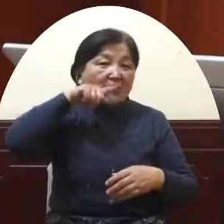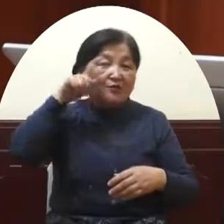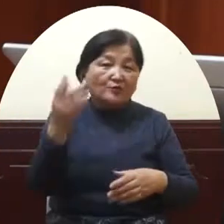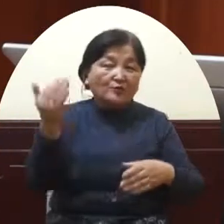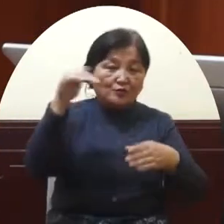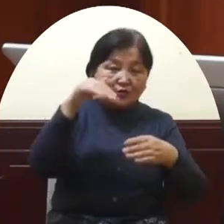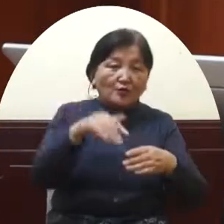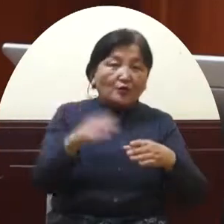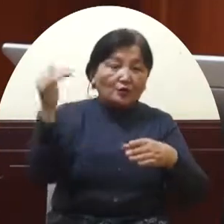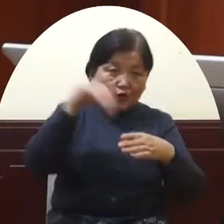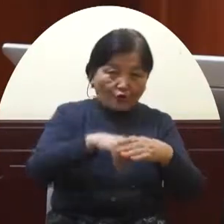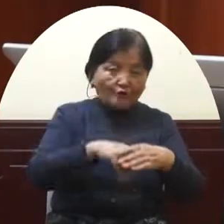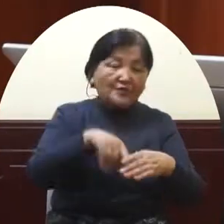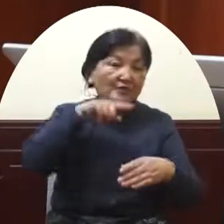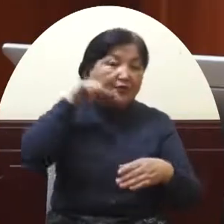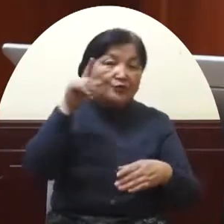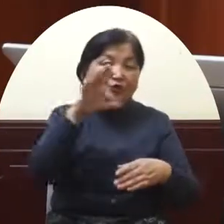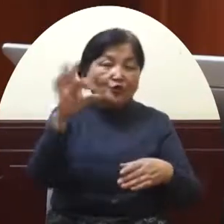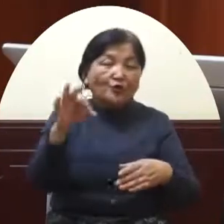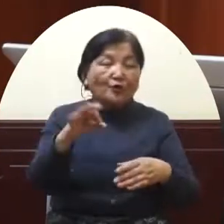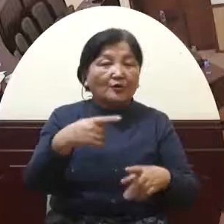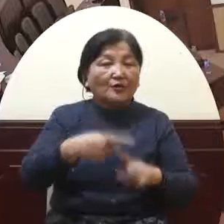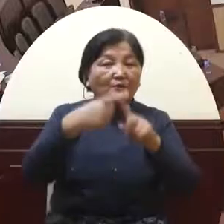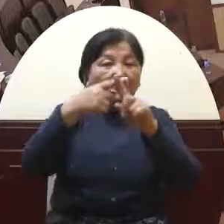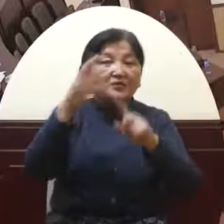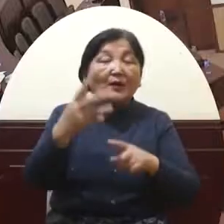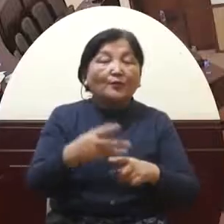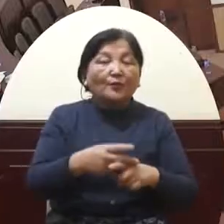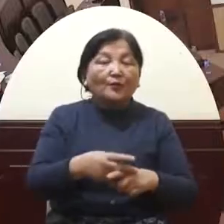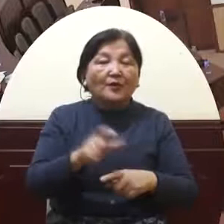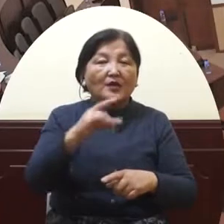оролцоо идэвхжих, нэмэгдэх боломжтой.